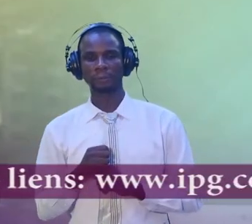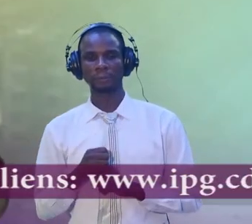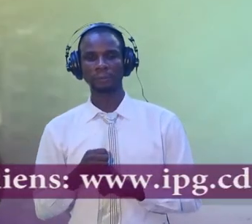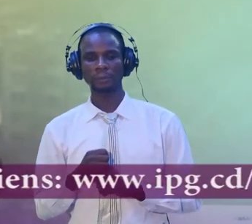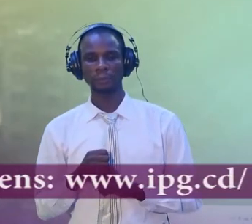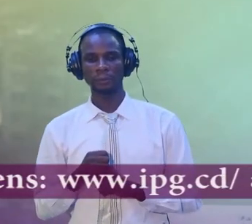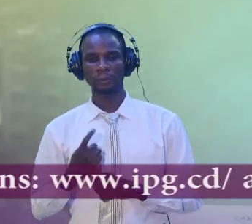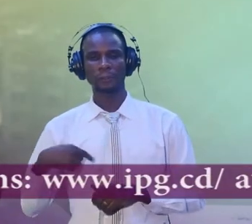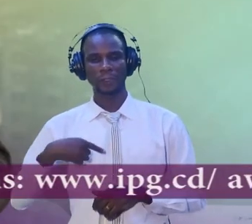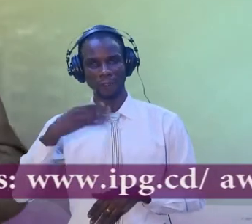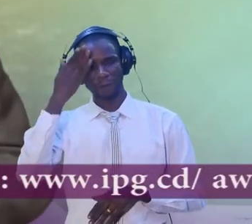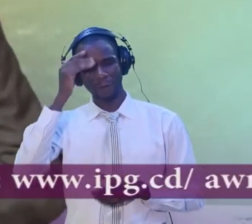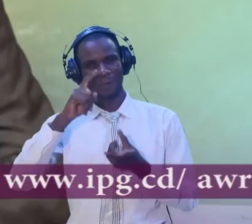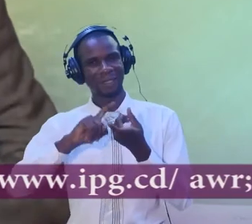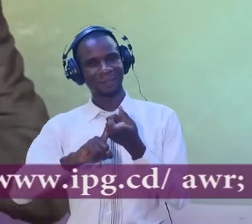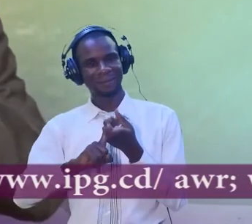2 Wakorintho 11:14.